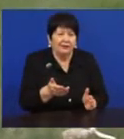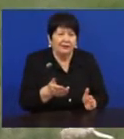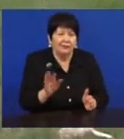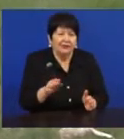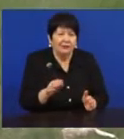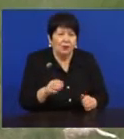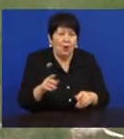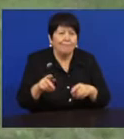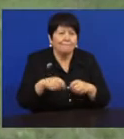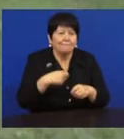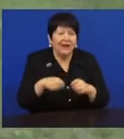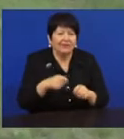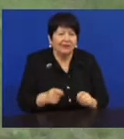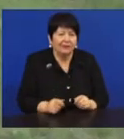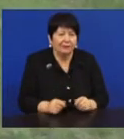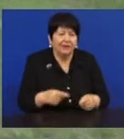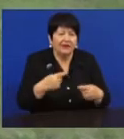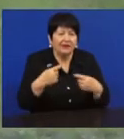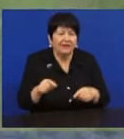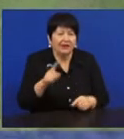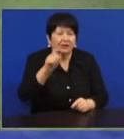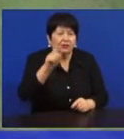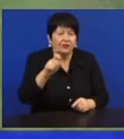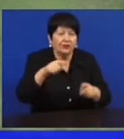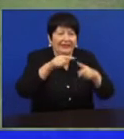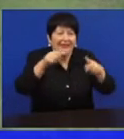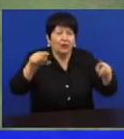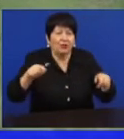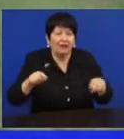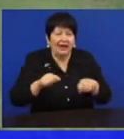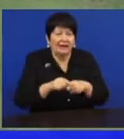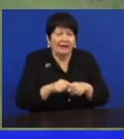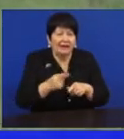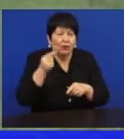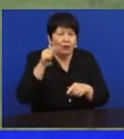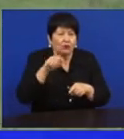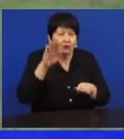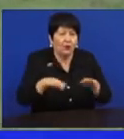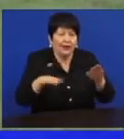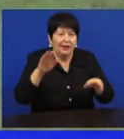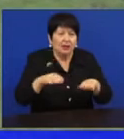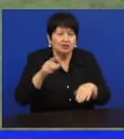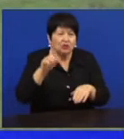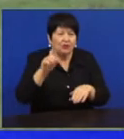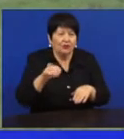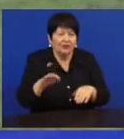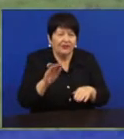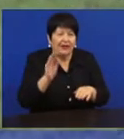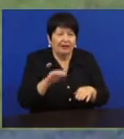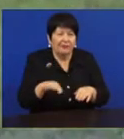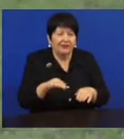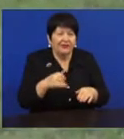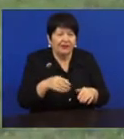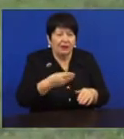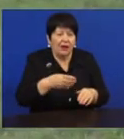containere pentru plastic. Da, deci în afară de cele 100 de containere pentru de un ton și 100 capacitate